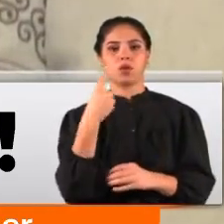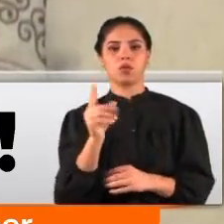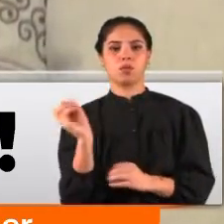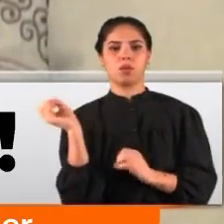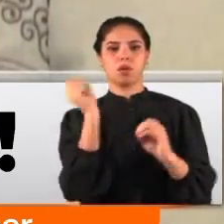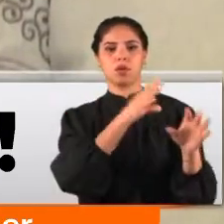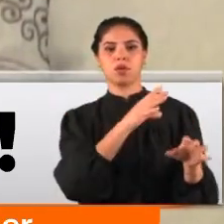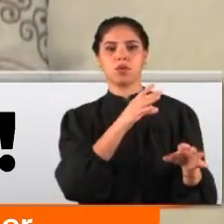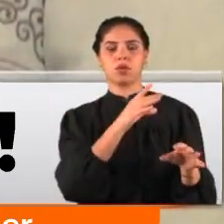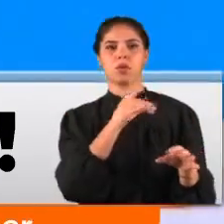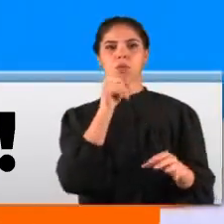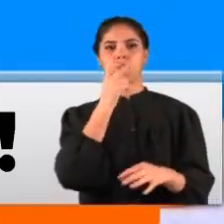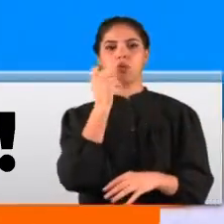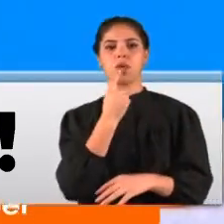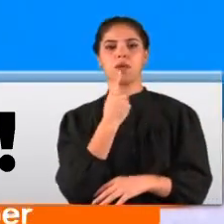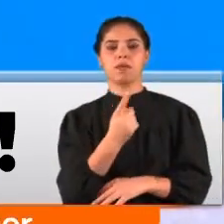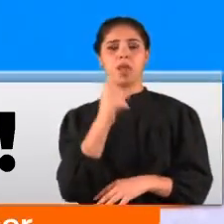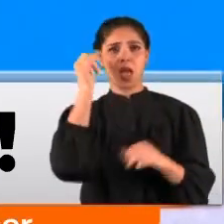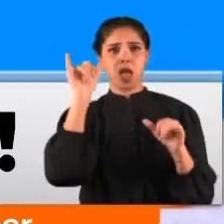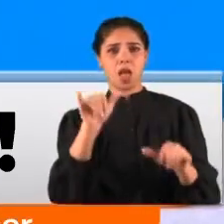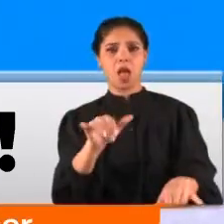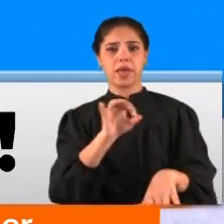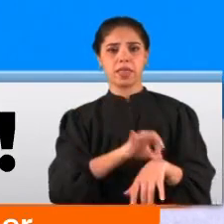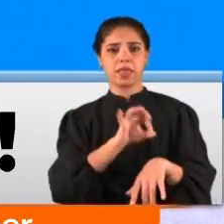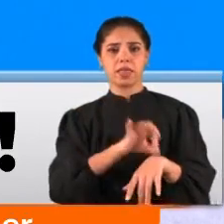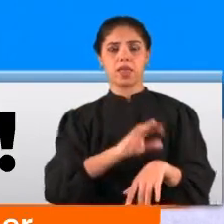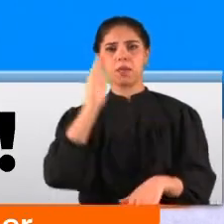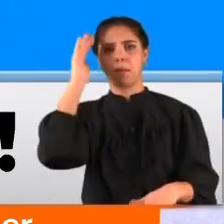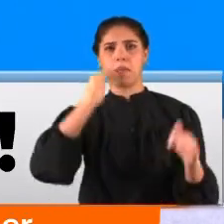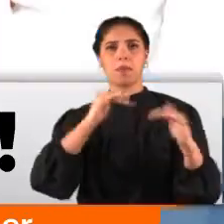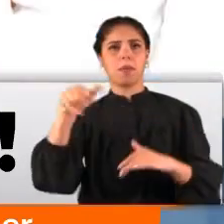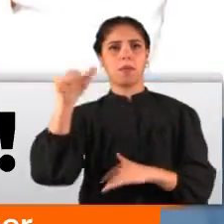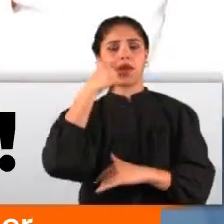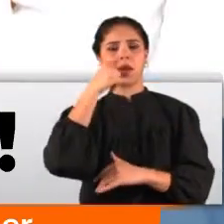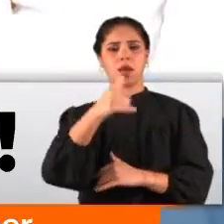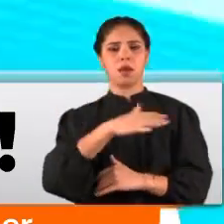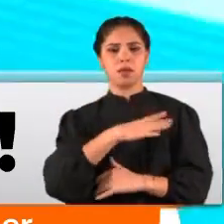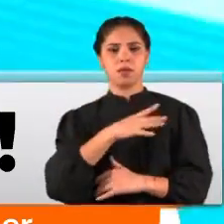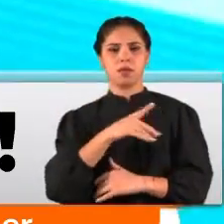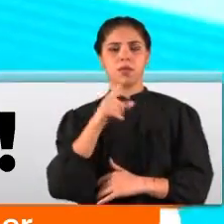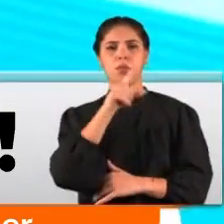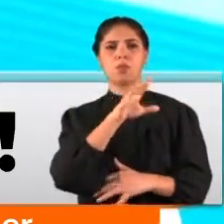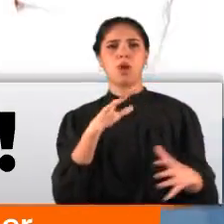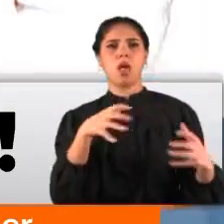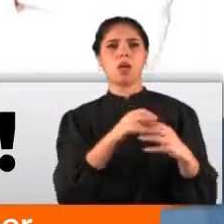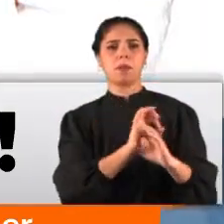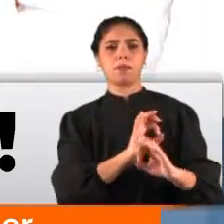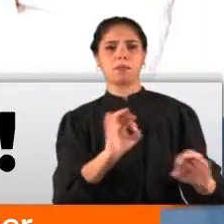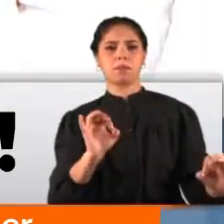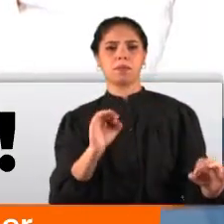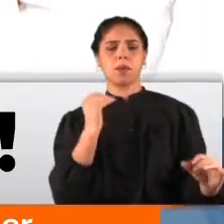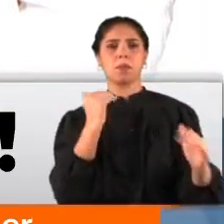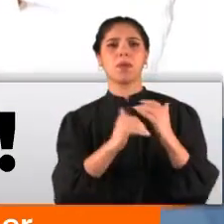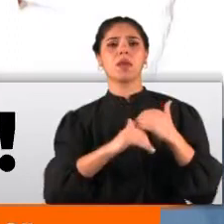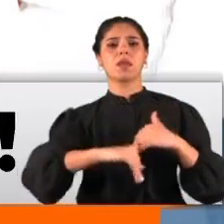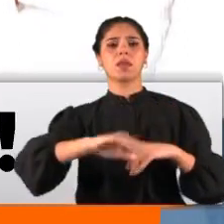Bu bir saadet zinciri gibi bir şey. Aynı dakikalarda peş peşe mağdur telefonları geldi. Bunlar tam bir çetede mesaj olarak